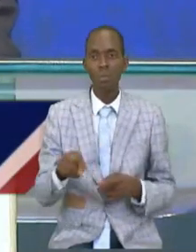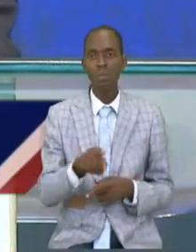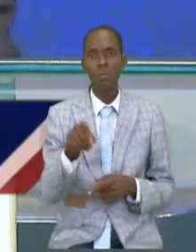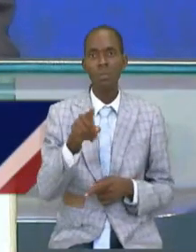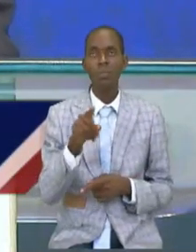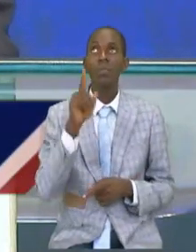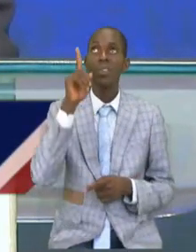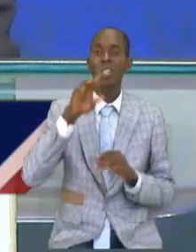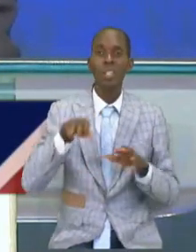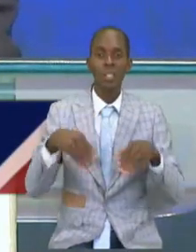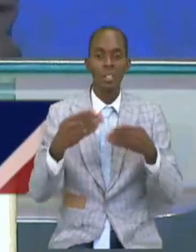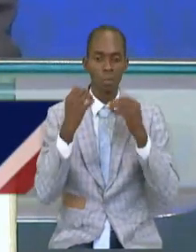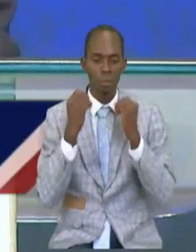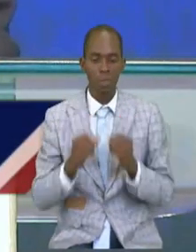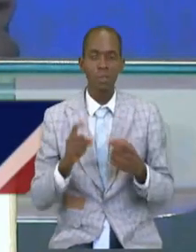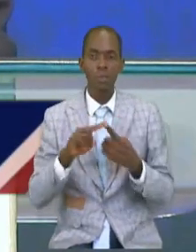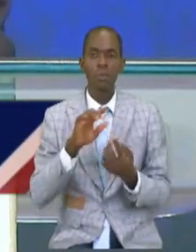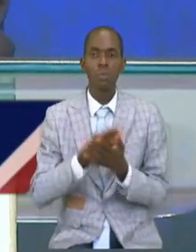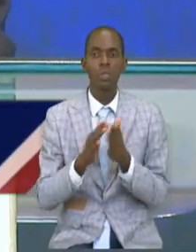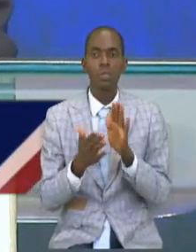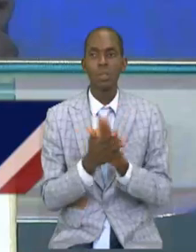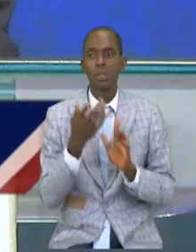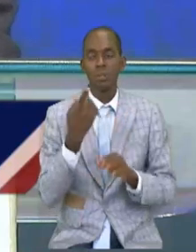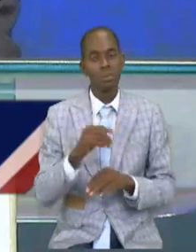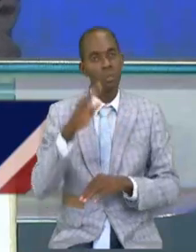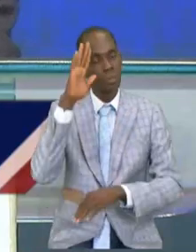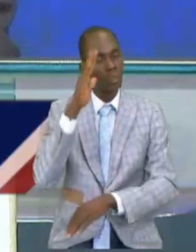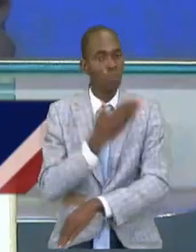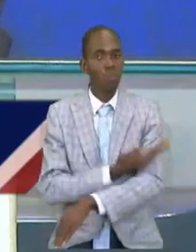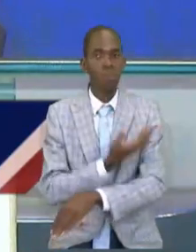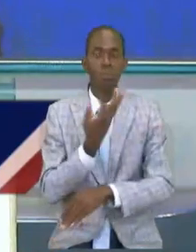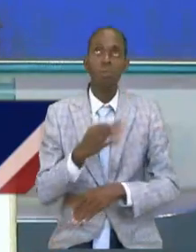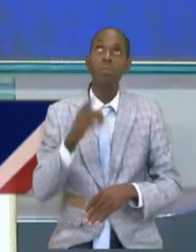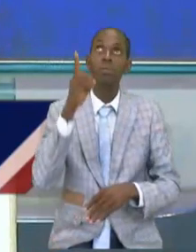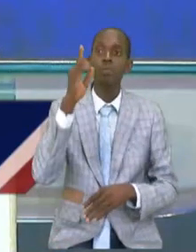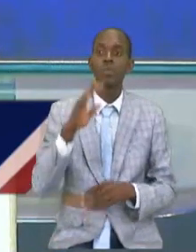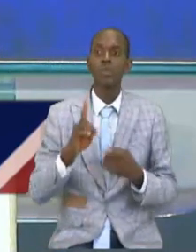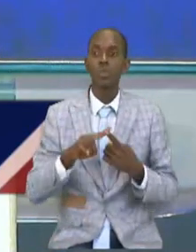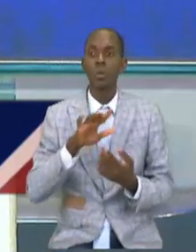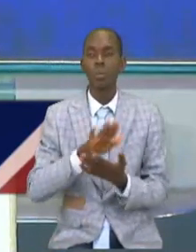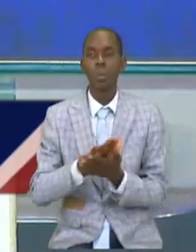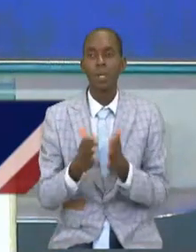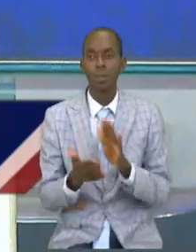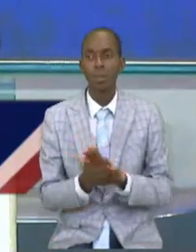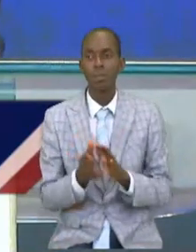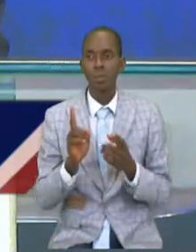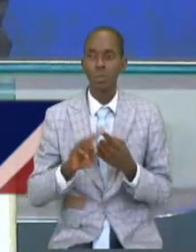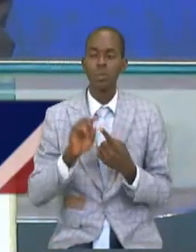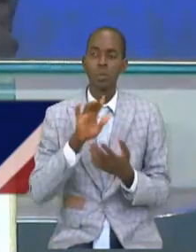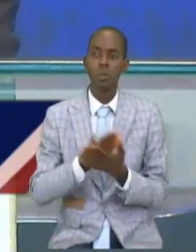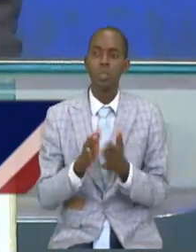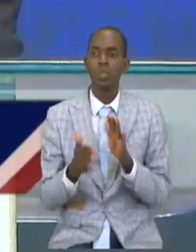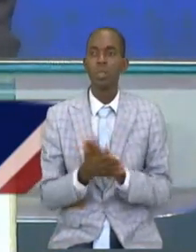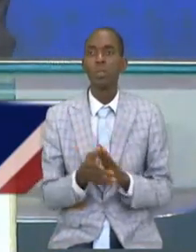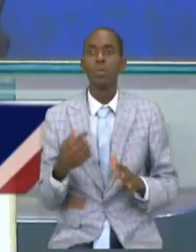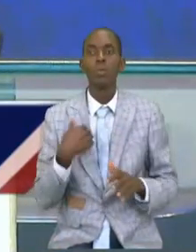à ceux qui croient en son nom, elle a donné le pouvoir de